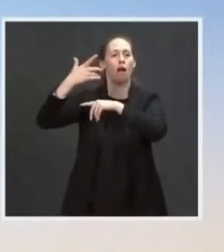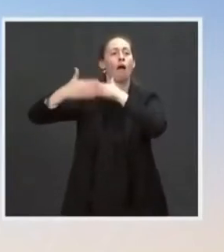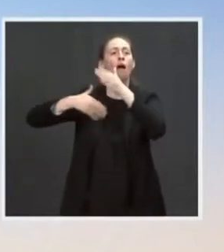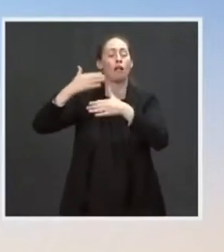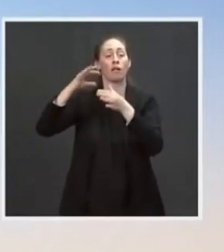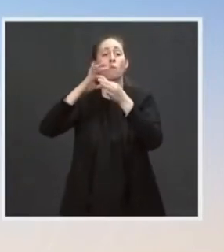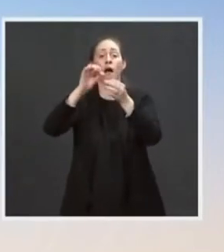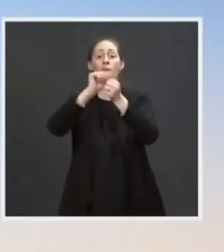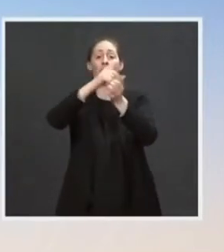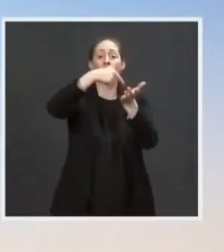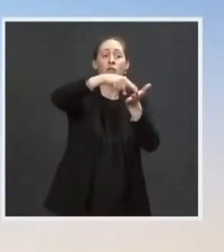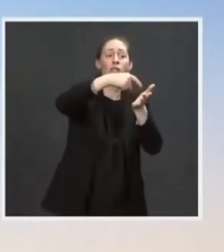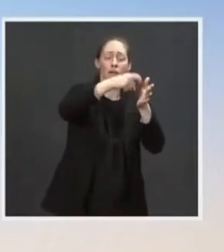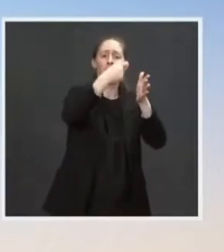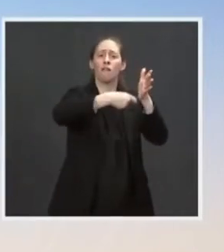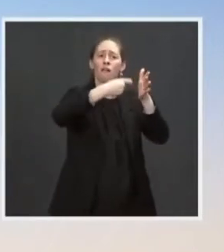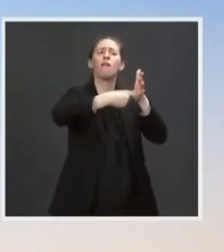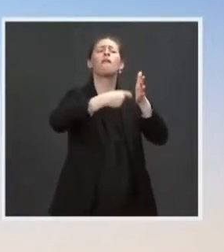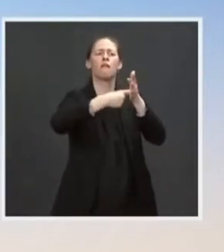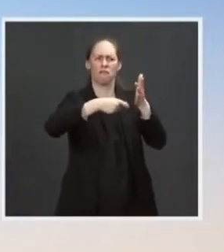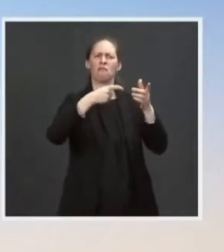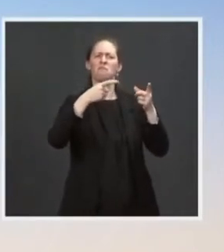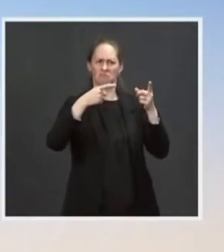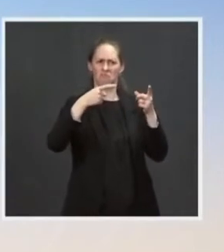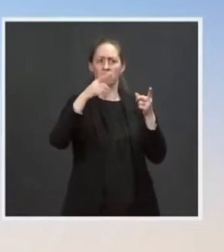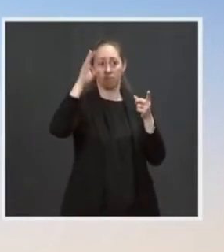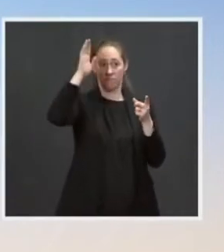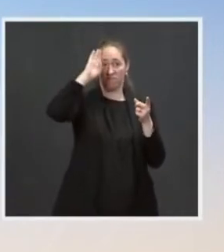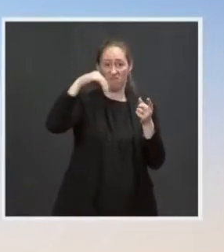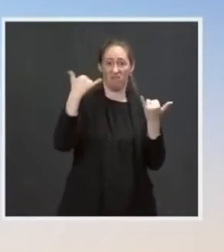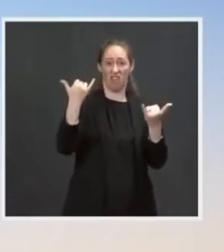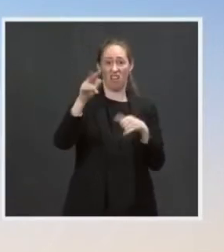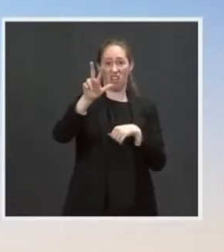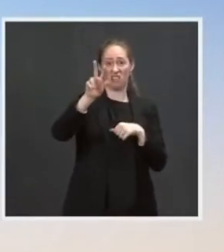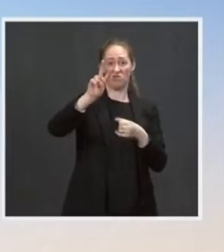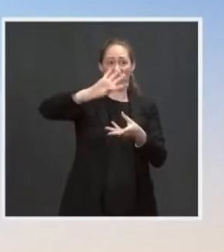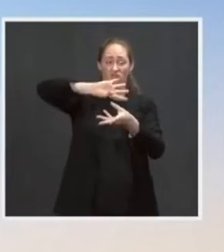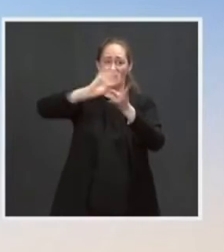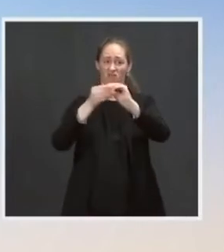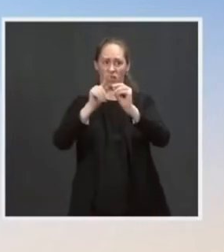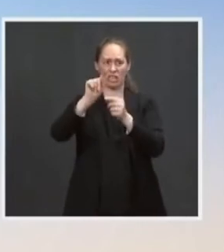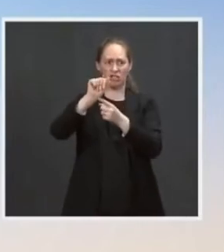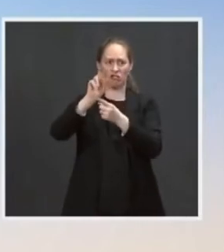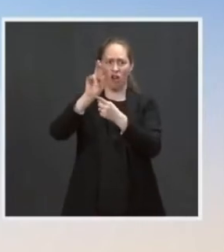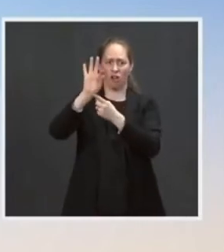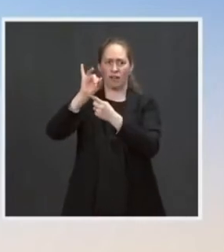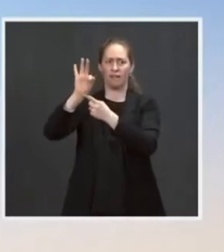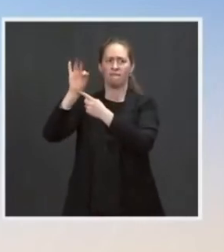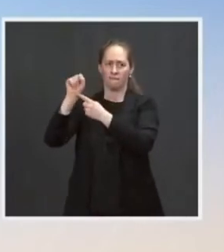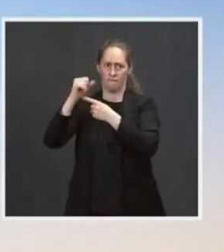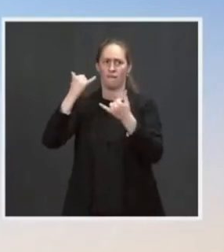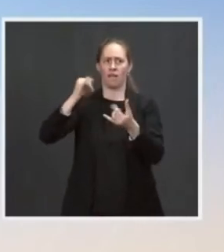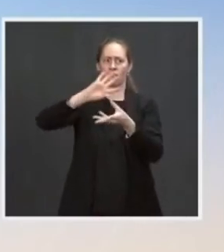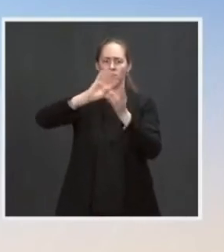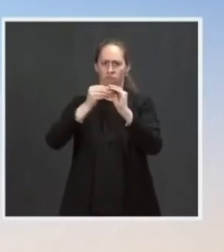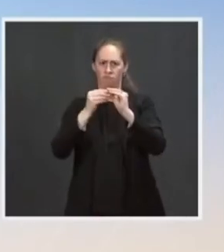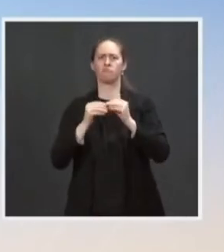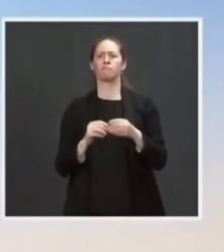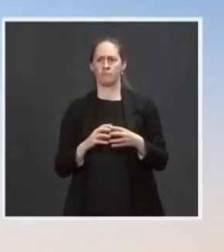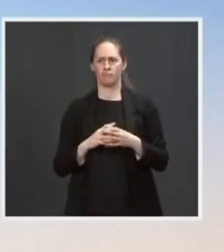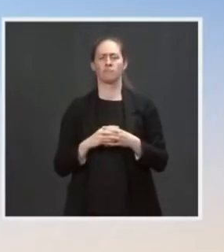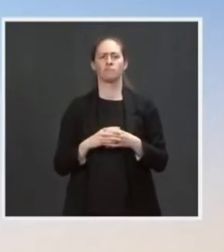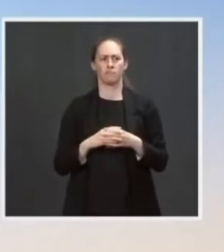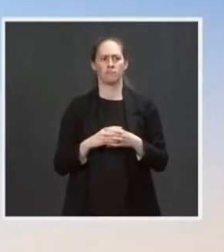You know, the 232 tariffs on steel and aluminum have, in fact, helped save